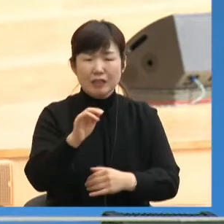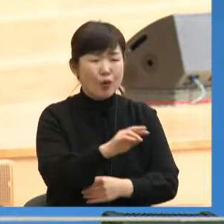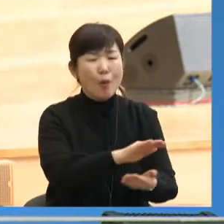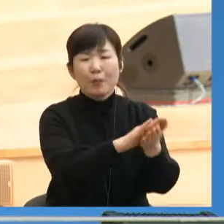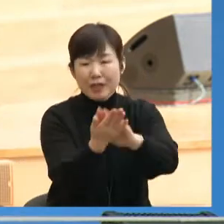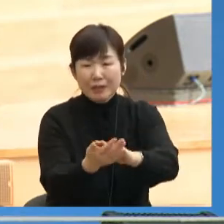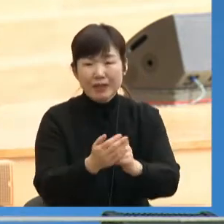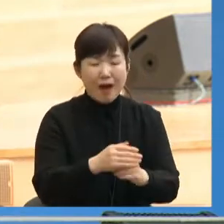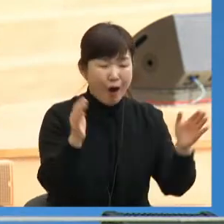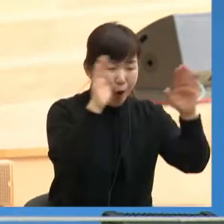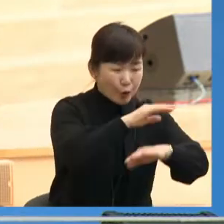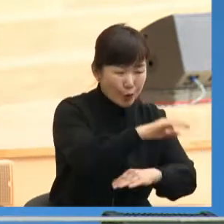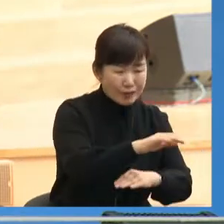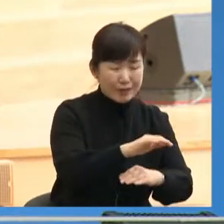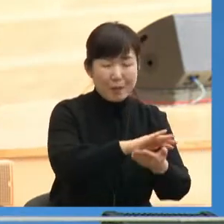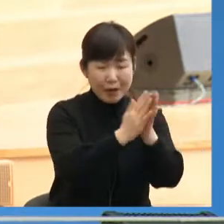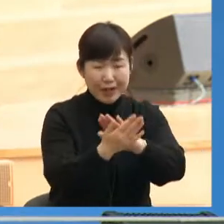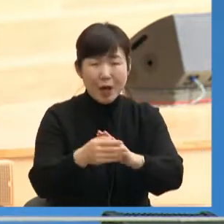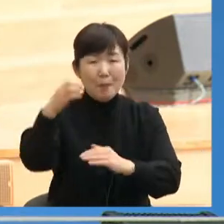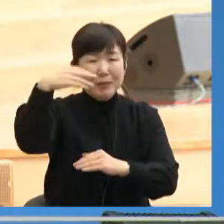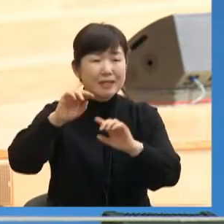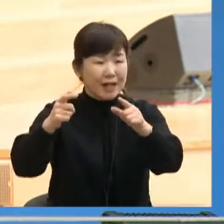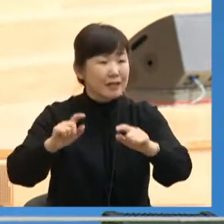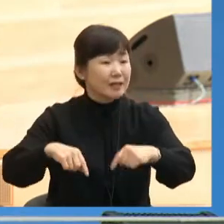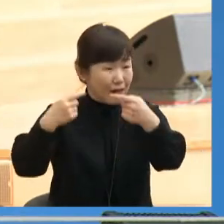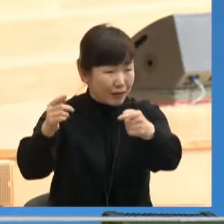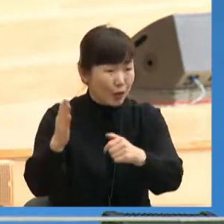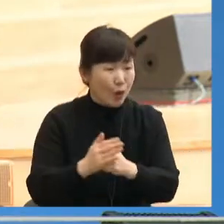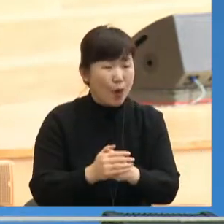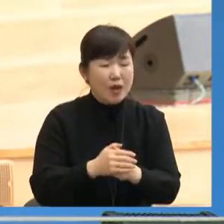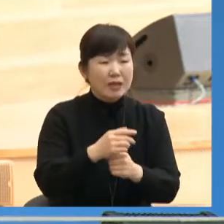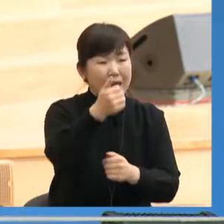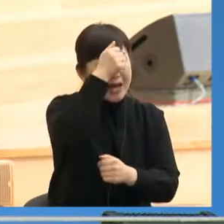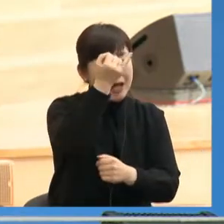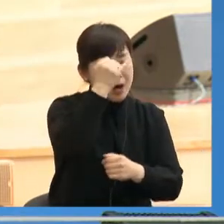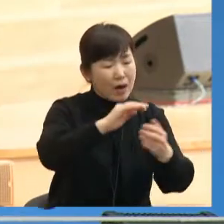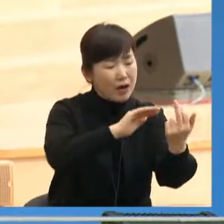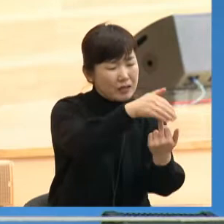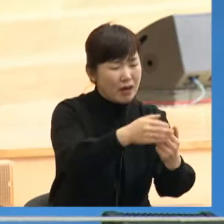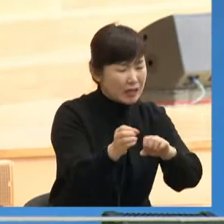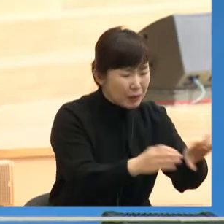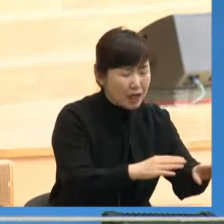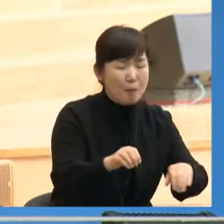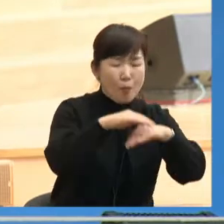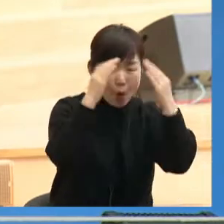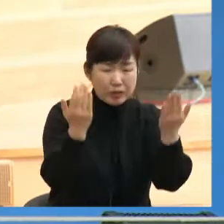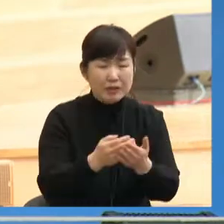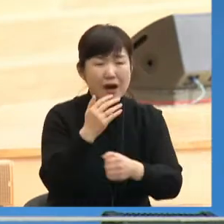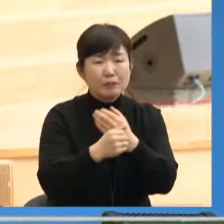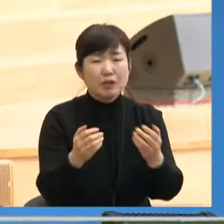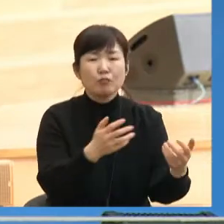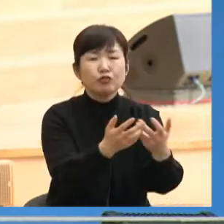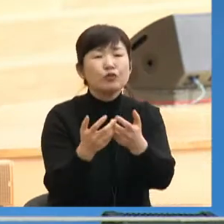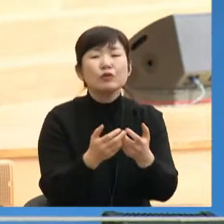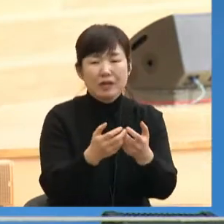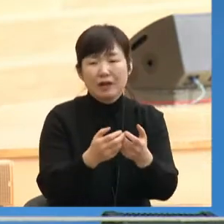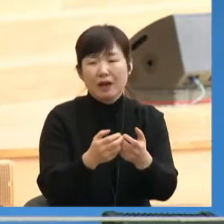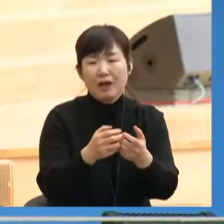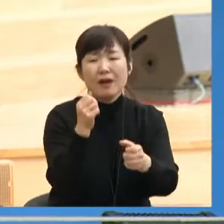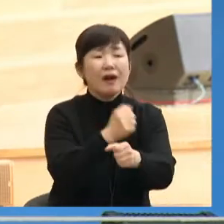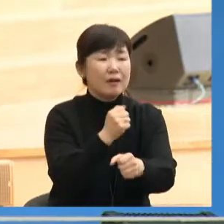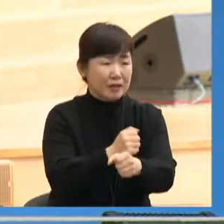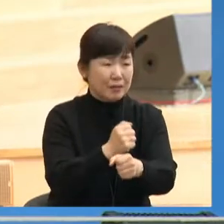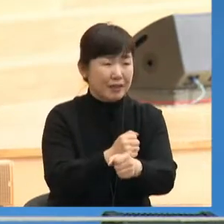우리가 빛의 나라로 들어가게 되는 겁니다. 에덴에서 잃어버렸던 모든 것을 하나님이 다시 풍성케 하십니다. 이게 은혜가 임할 때